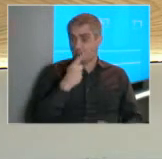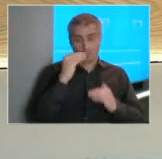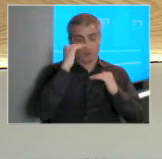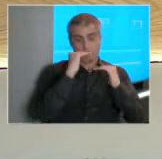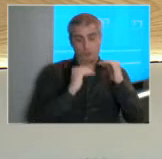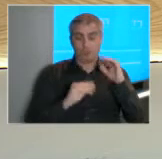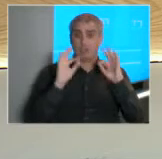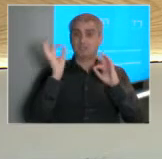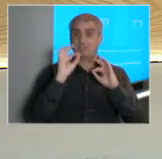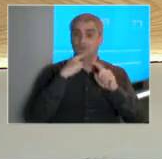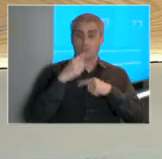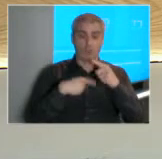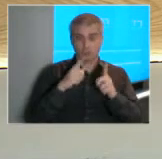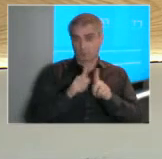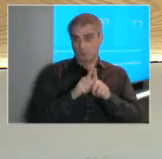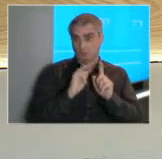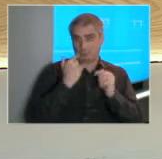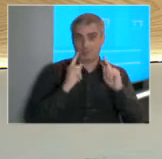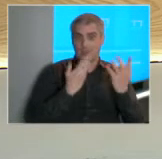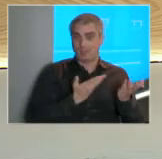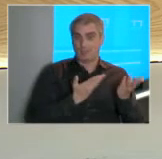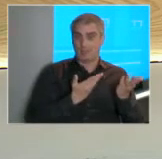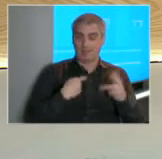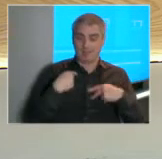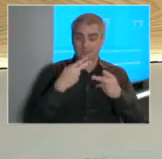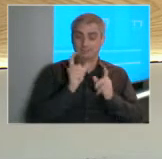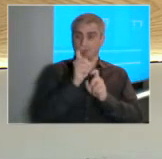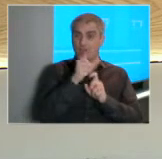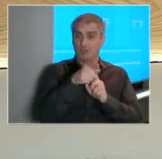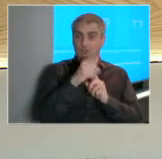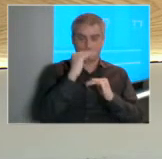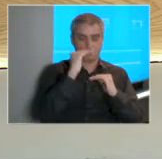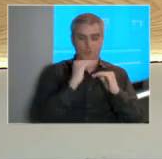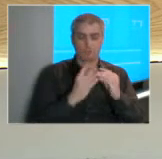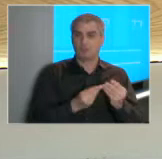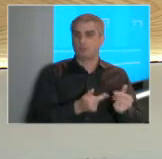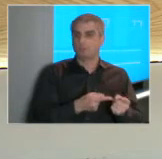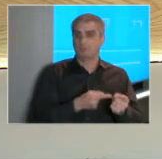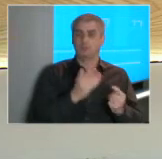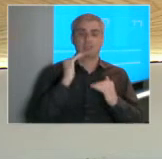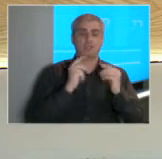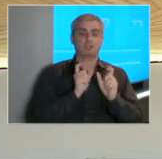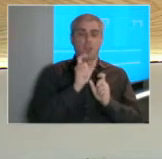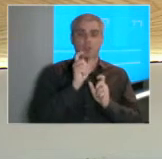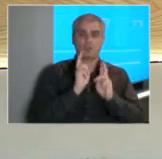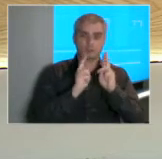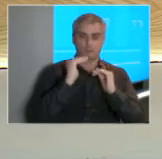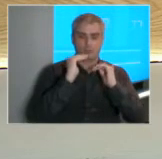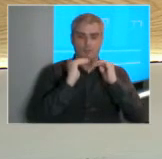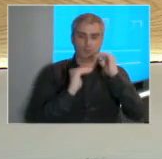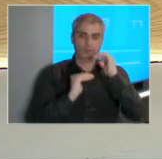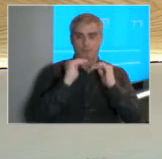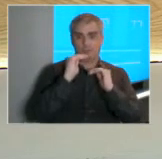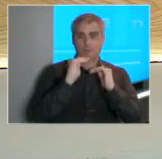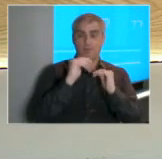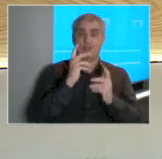יורדים ב-10% בשנה, כפי שאכן קרה, החזר החוב הזר נשחק, כלומר יחס חוב תוצר יורד. האנליסטים